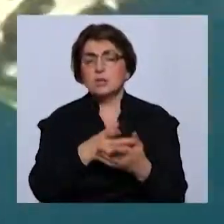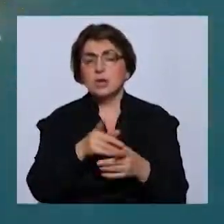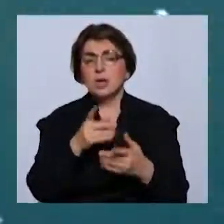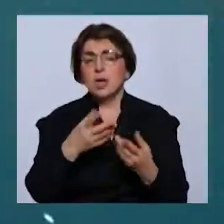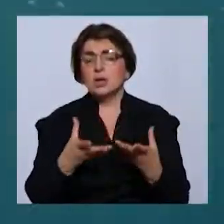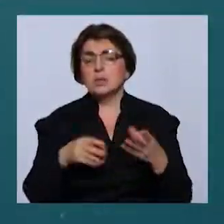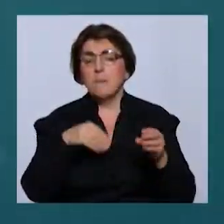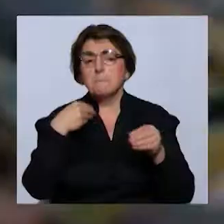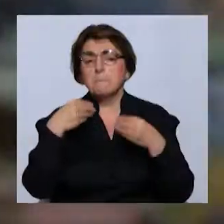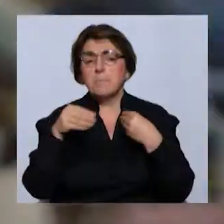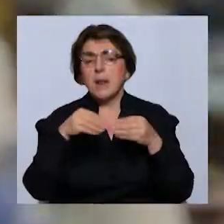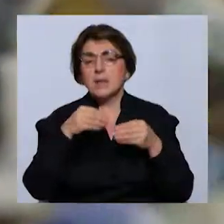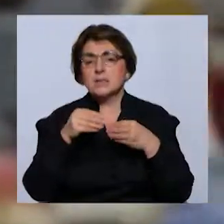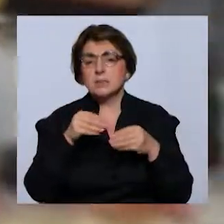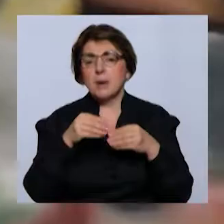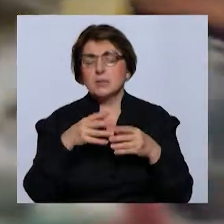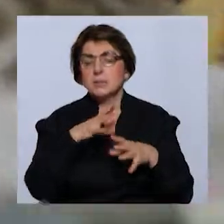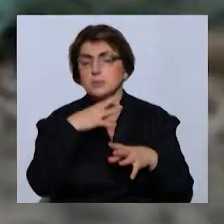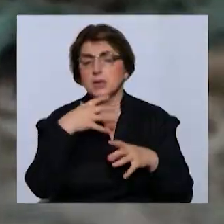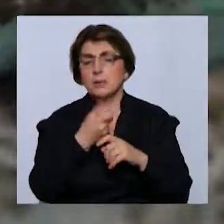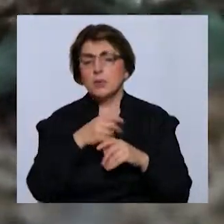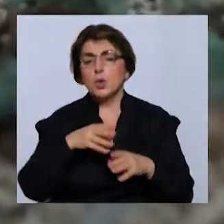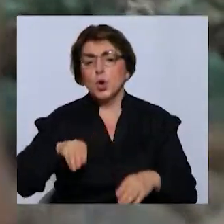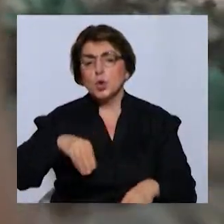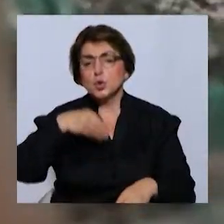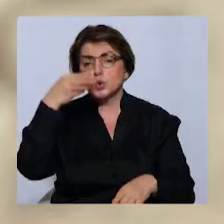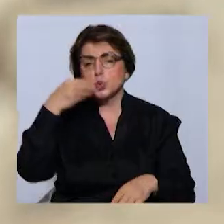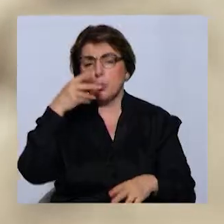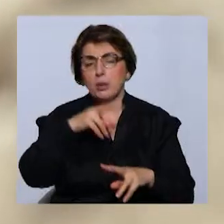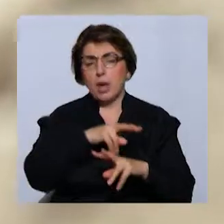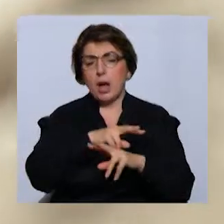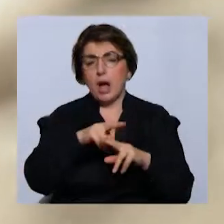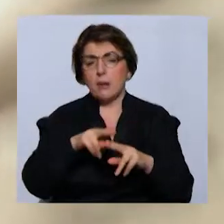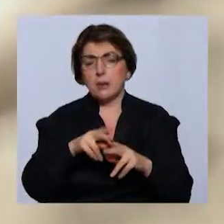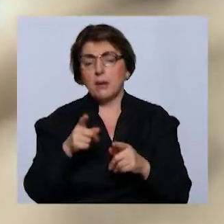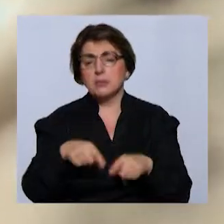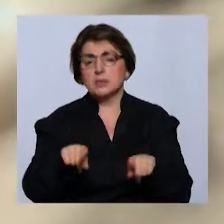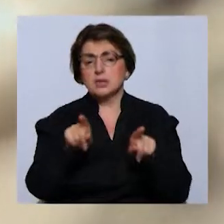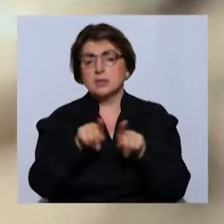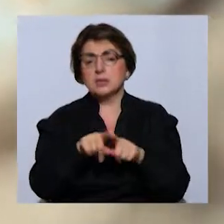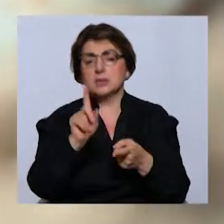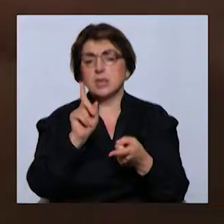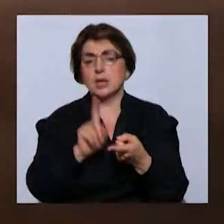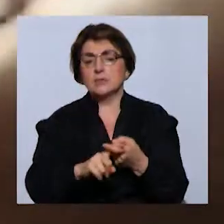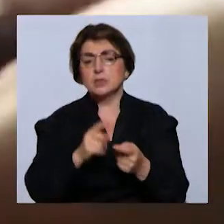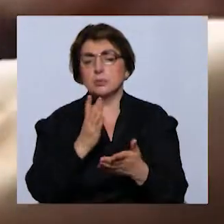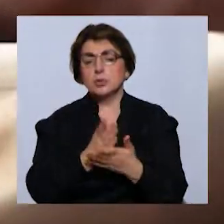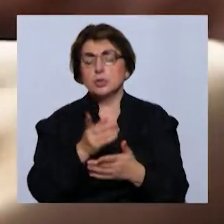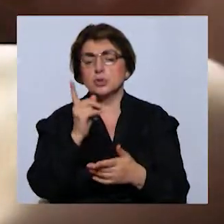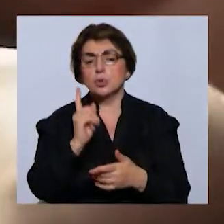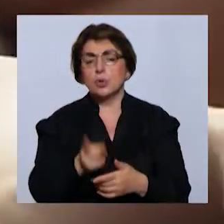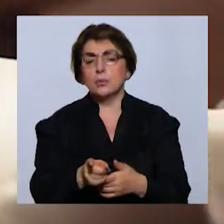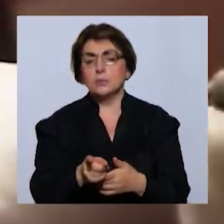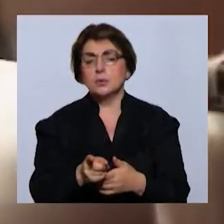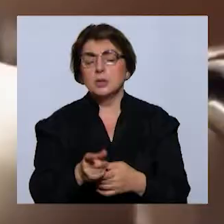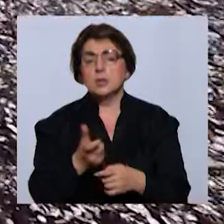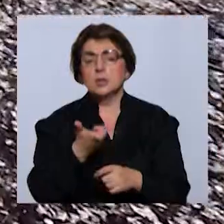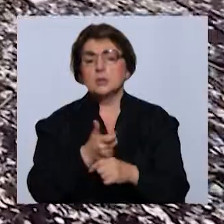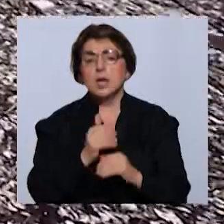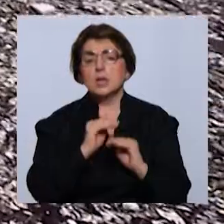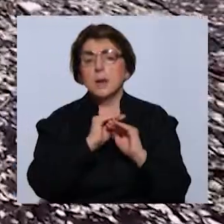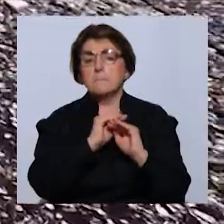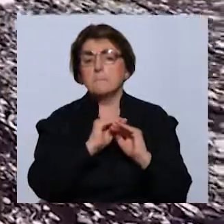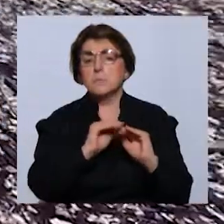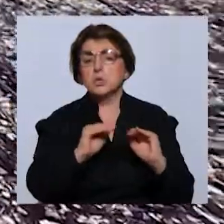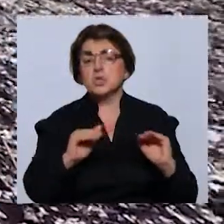უბრალოდ პლასტიკატებით შეზავებული წყლის სუპი. Ამას ისიც ერთვის თან, რომ ძალიან მშვიდ